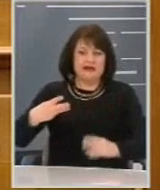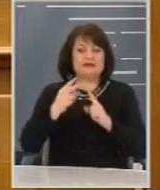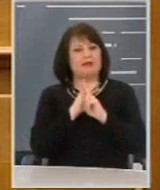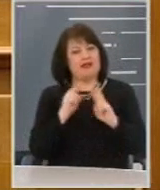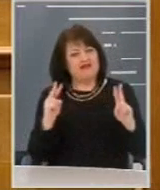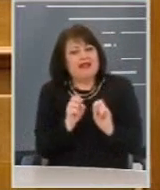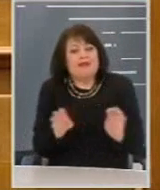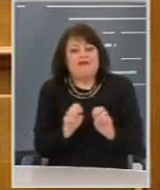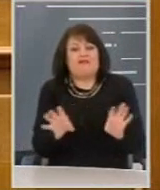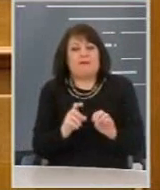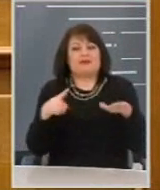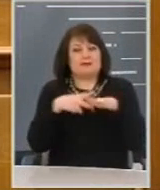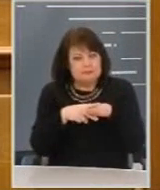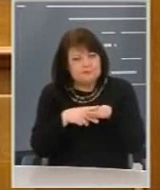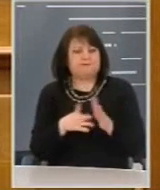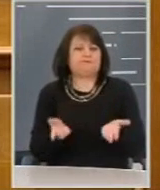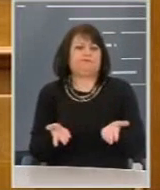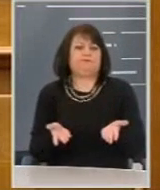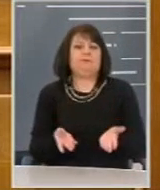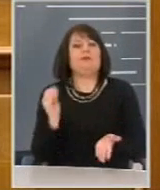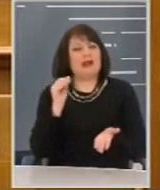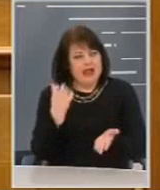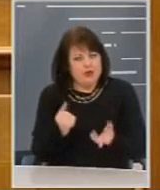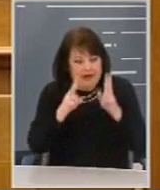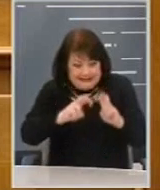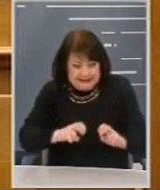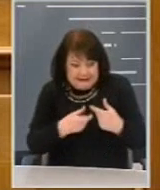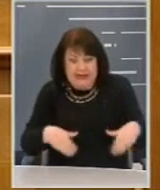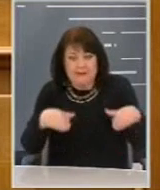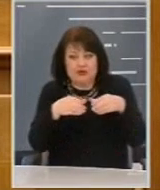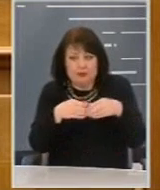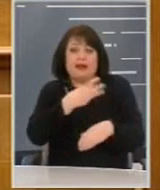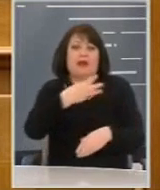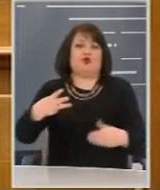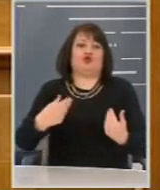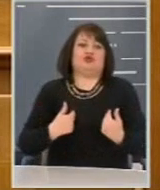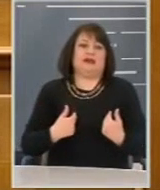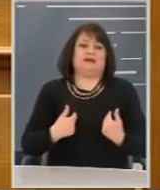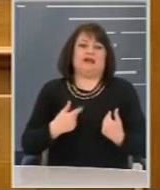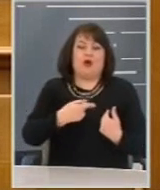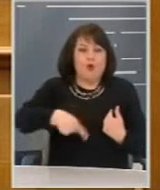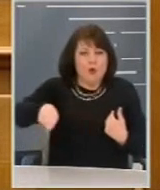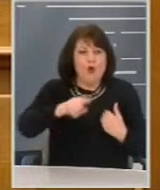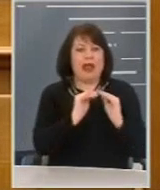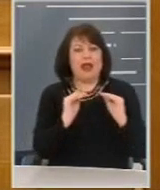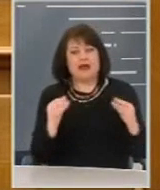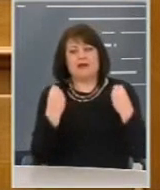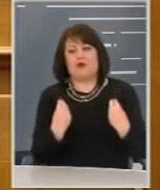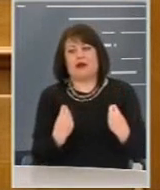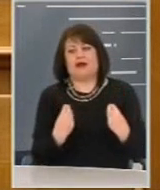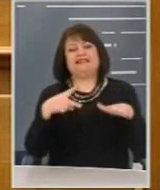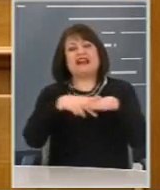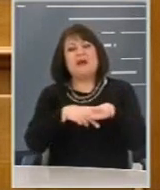διαφάνεια στις διαφημίσεις των τραπεζών εξαιτίας του ΣΥΡΙΖΑ. Και έχουμε εξεταστική επιτροπή εξαιτίας του ΣΥΡΙΖΑ για να είναι ήσυχα και ήρεμα και τα τραπεζικά